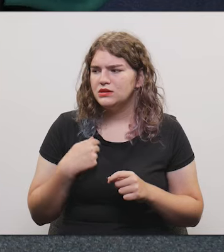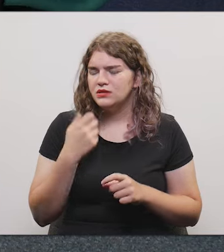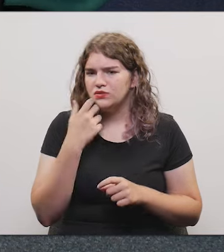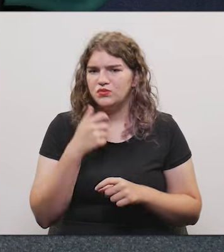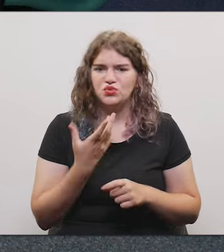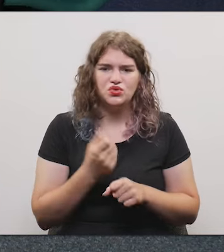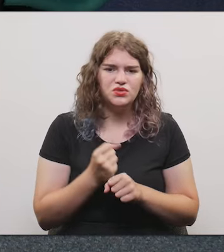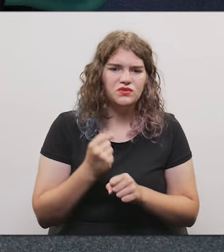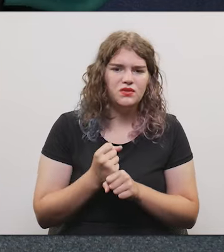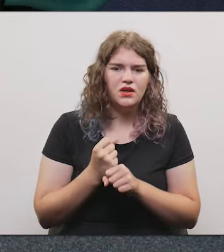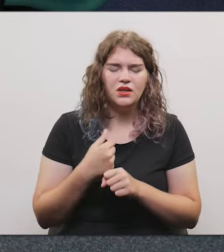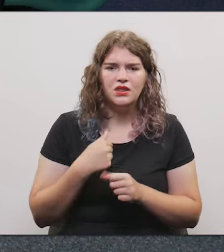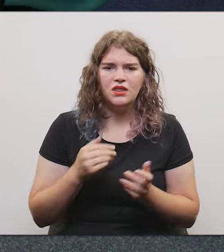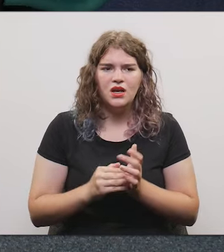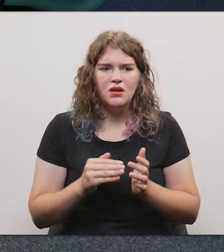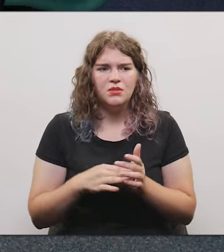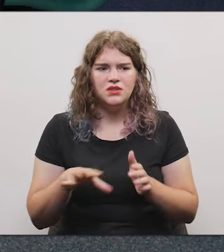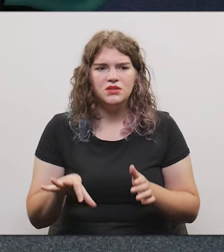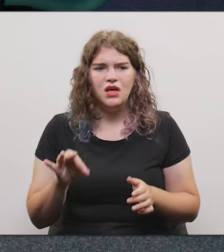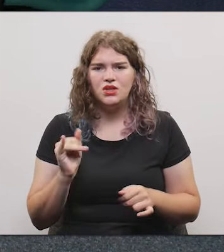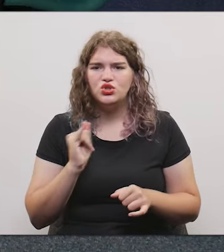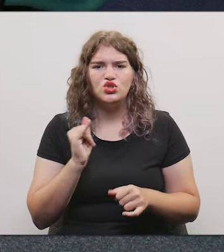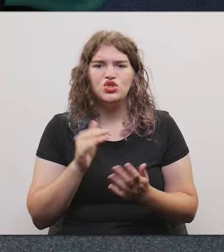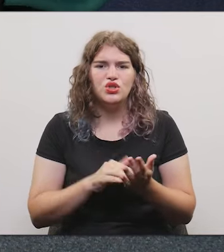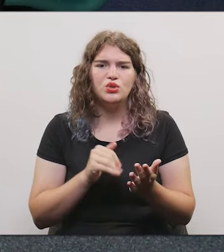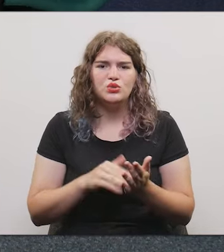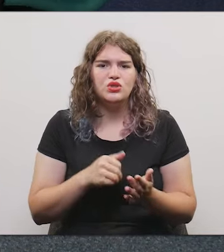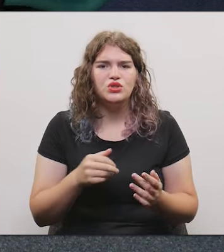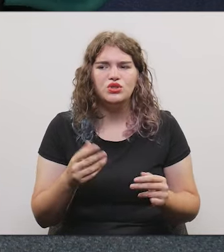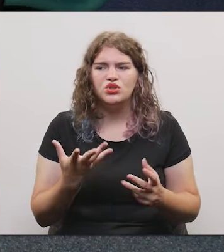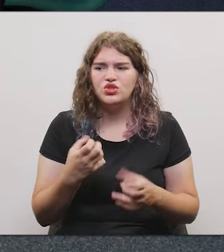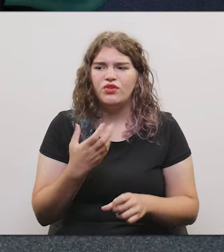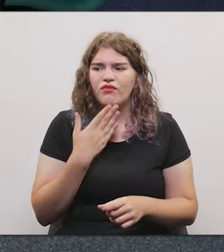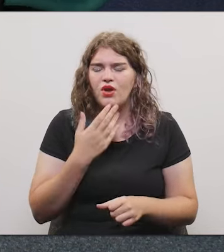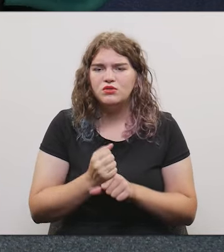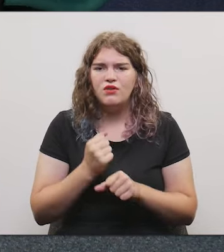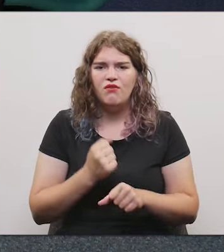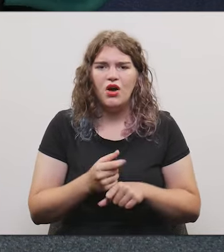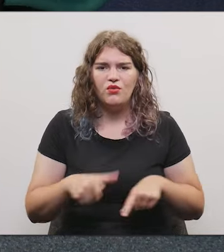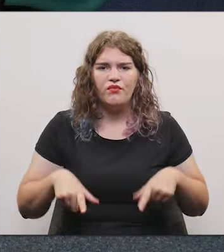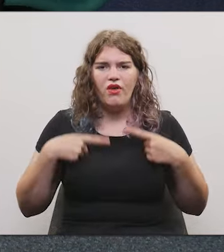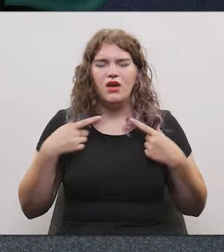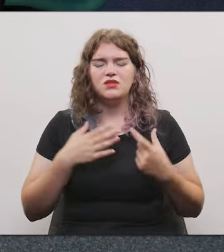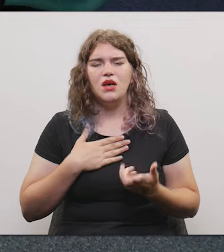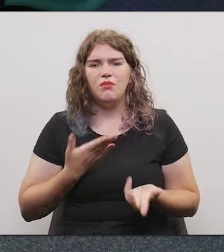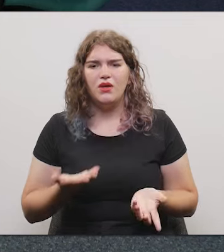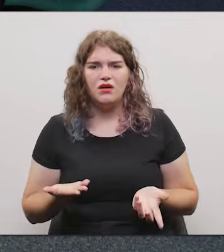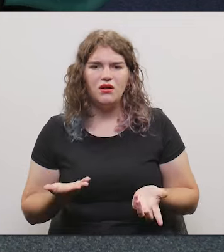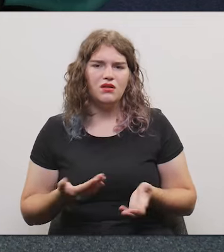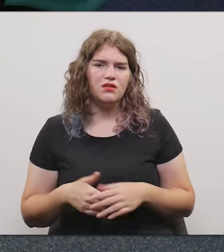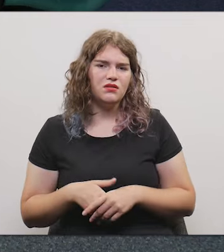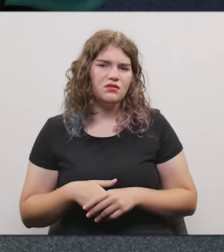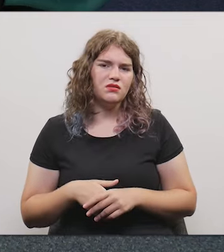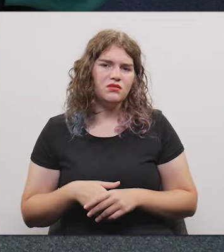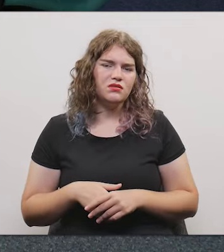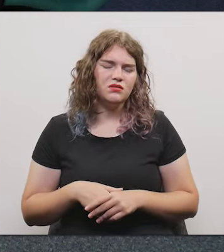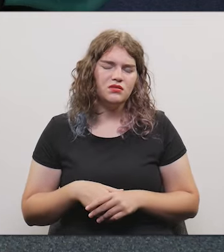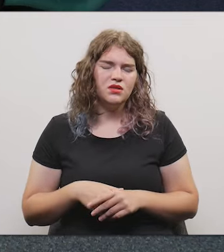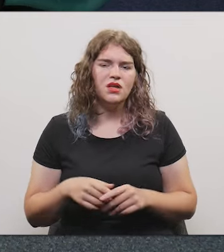provocări la un alt nivel și am zis, ok, eu trebuie să aleg cui slujesc și ce vreau să fac cu viața